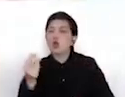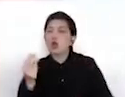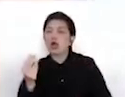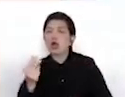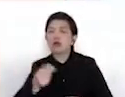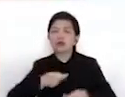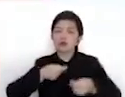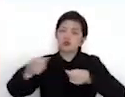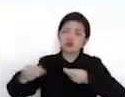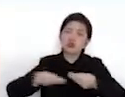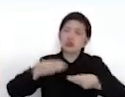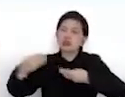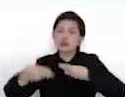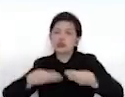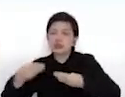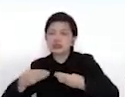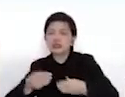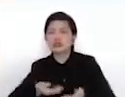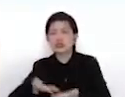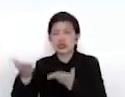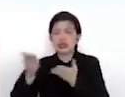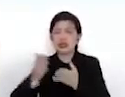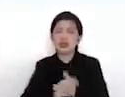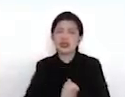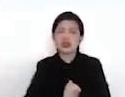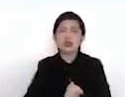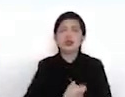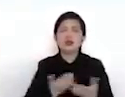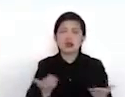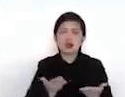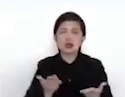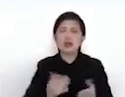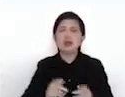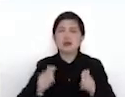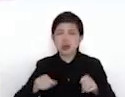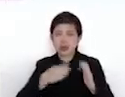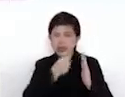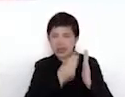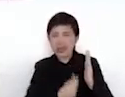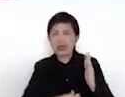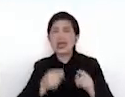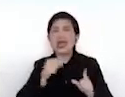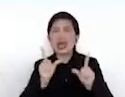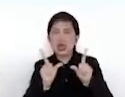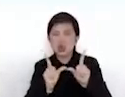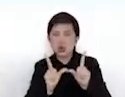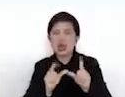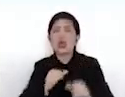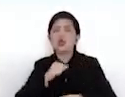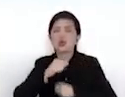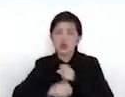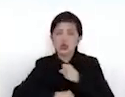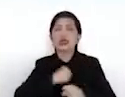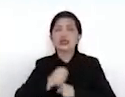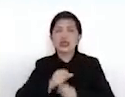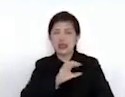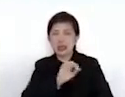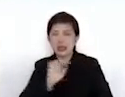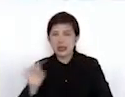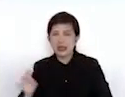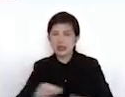tarunanya banyak main di aspal tidak banyak aktivitas gunakan dana RW ini untuk kegiatan Karang tarunanya